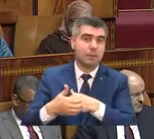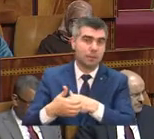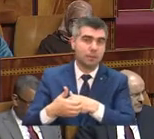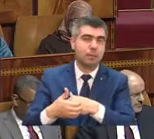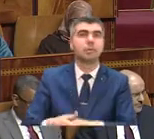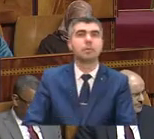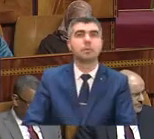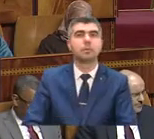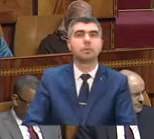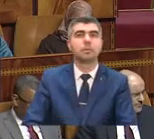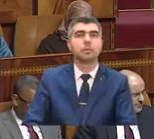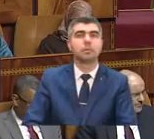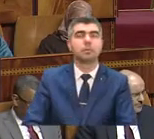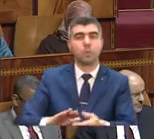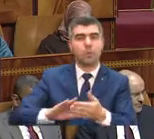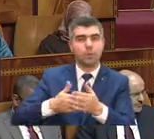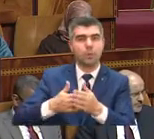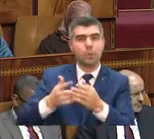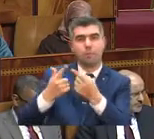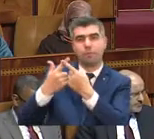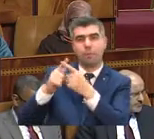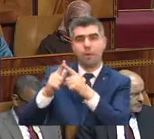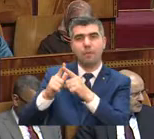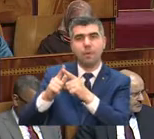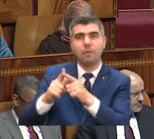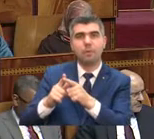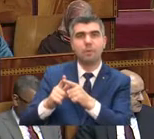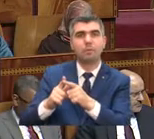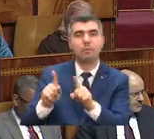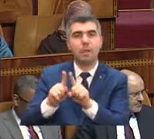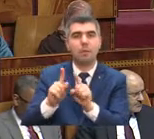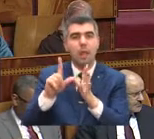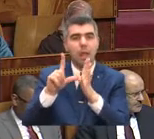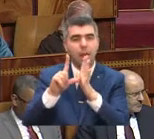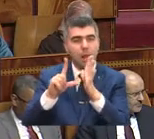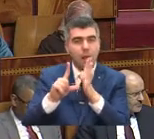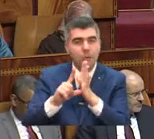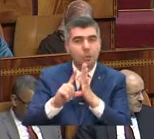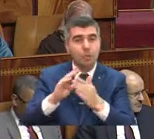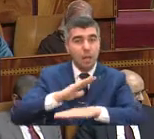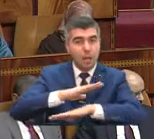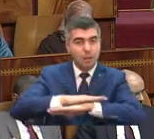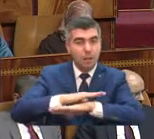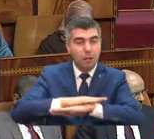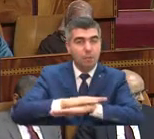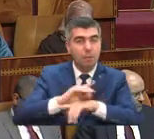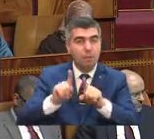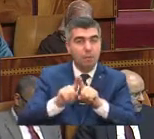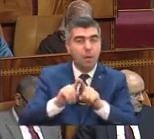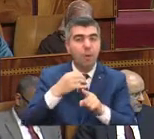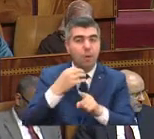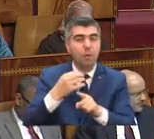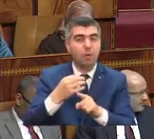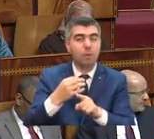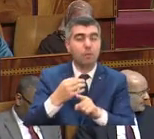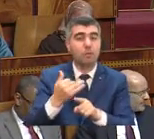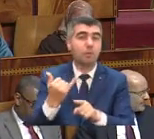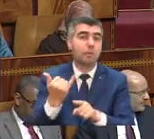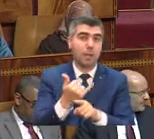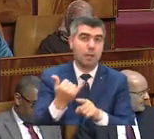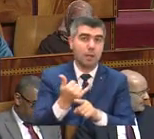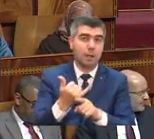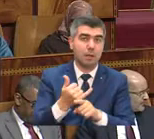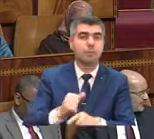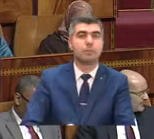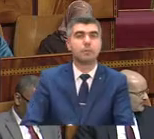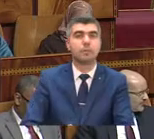مع الميدان ولا القطاع المهيكل، لأن تطبيق القانون تيكون عنده سهولة أكثر. ولكن نرجع بالضبط